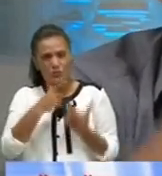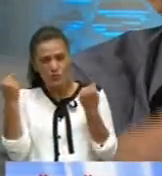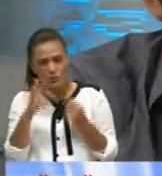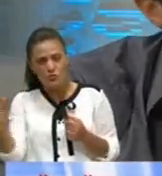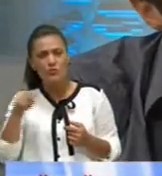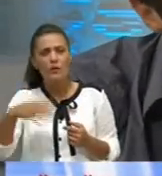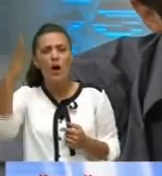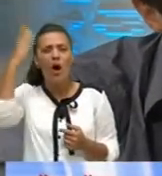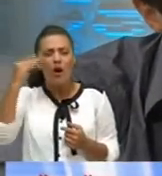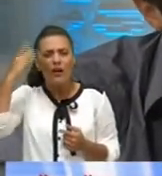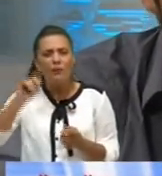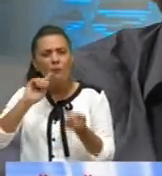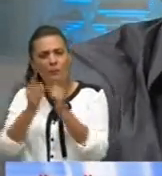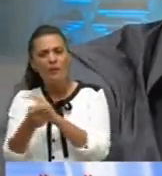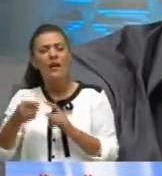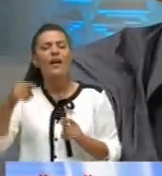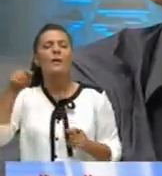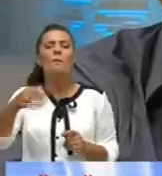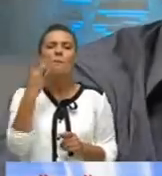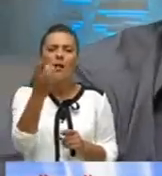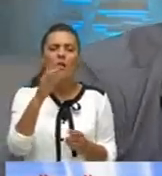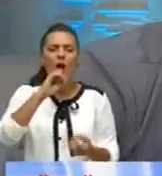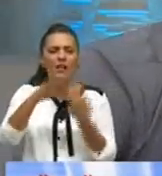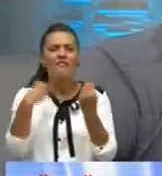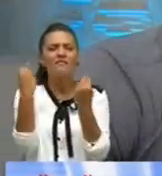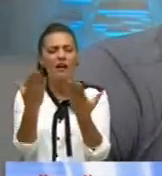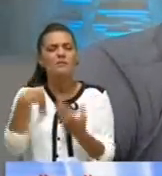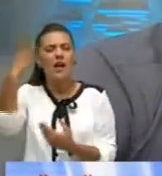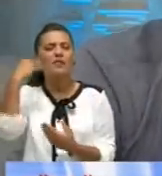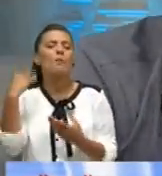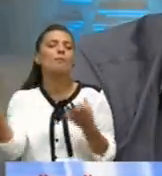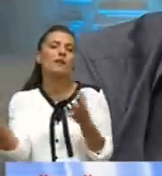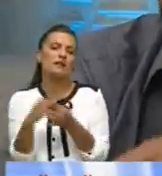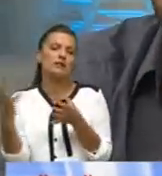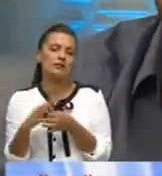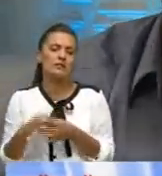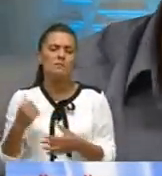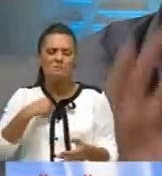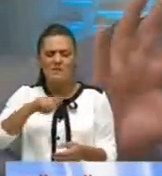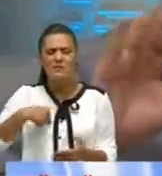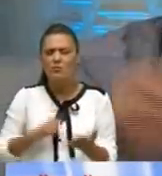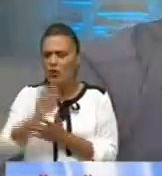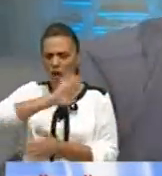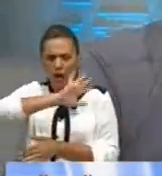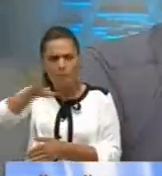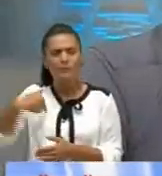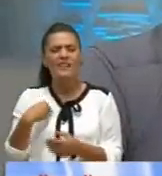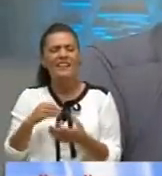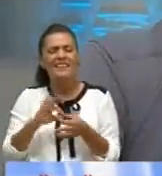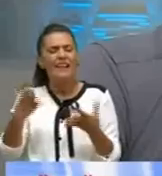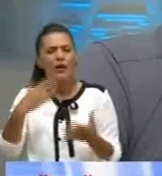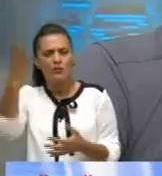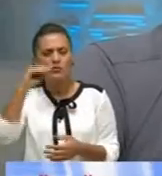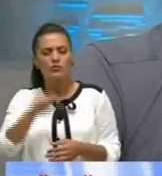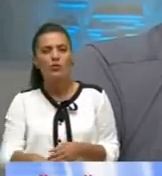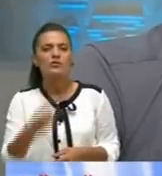mutsuzluğumuz, öğrenmelerimiz Hı-hı. ve belli olaylara verdiğimiz anlamlarla ilişkili. Bizlerin, Hı-hı. bütün bizler neye üzüleceğimizi